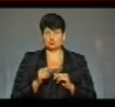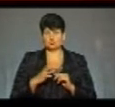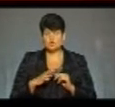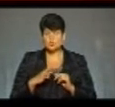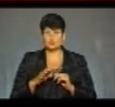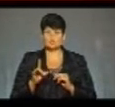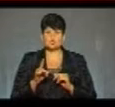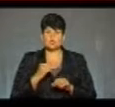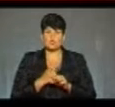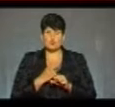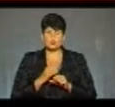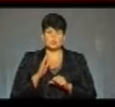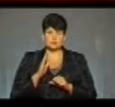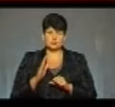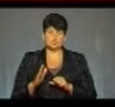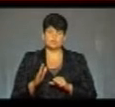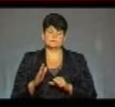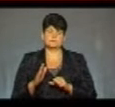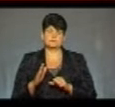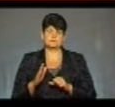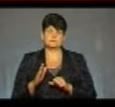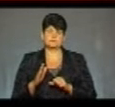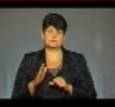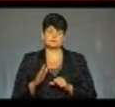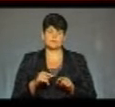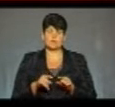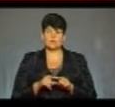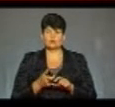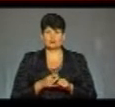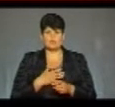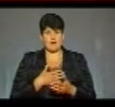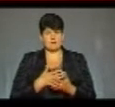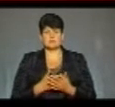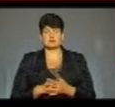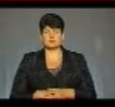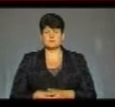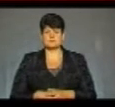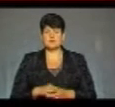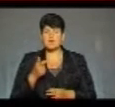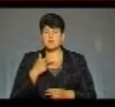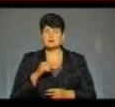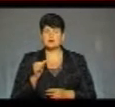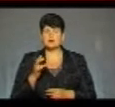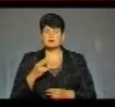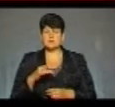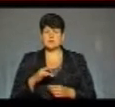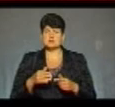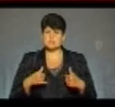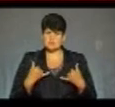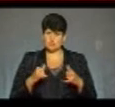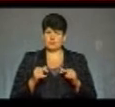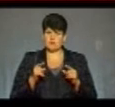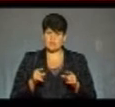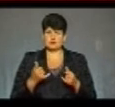що робота буде все ж таки такою досить активною. Пане Андрію, чи здивували вас